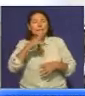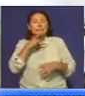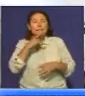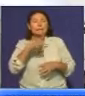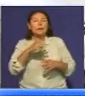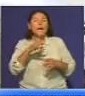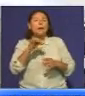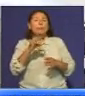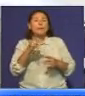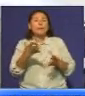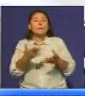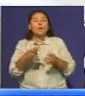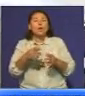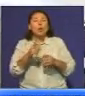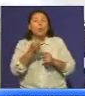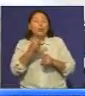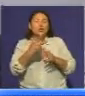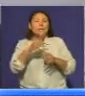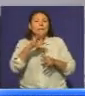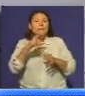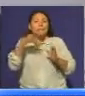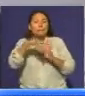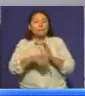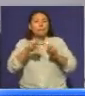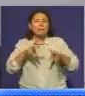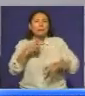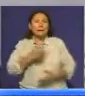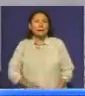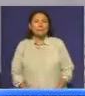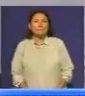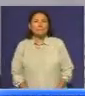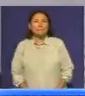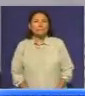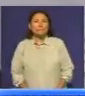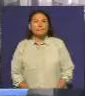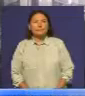бәсекеге қабілеттілік бойынша индексін арттыратыны сөзсіз, дейді мамандары.